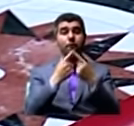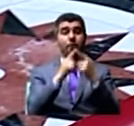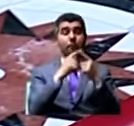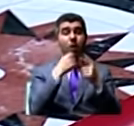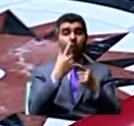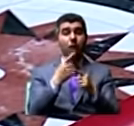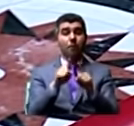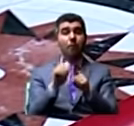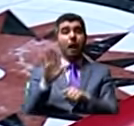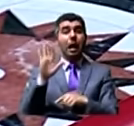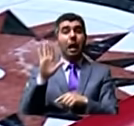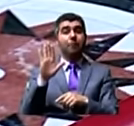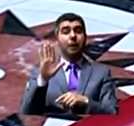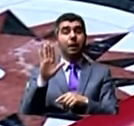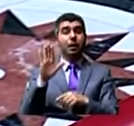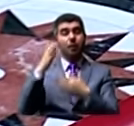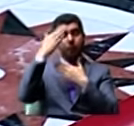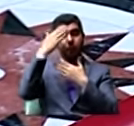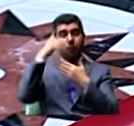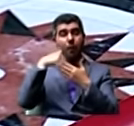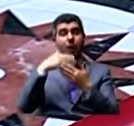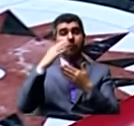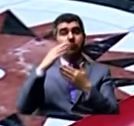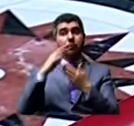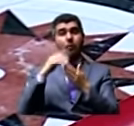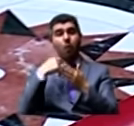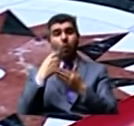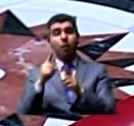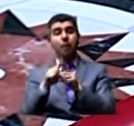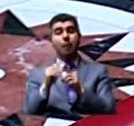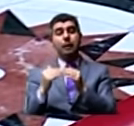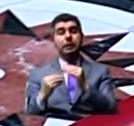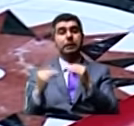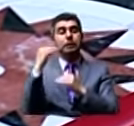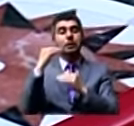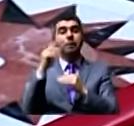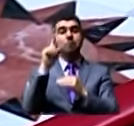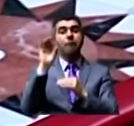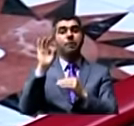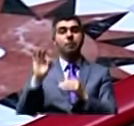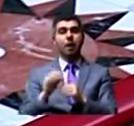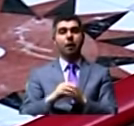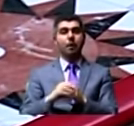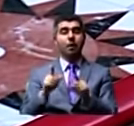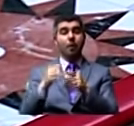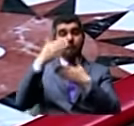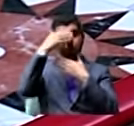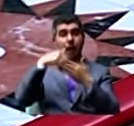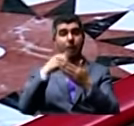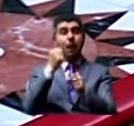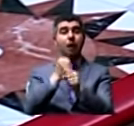الخبرات المغاربه اللي برا تزاد بكثر من 100%. حنا الان حاطين مغربي خدام في